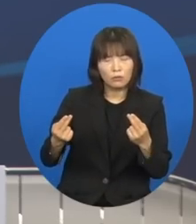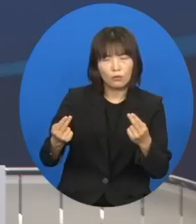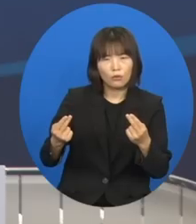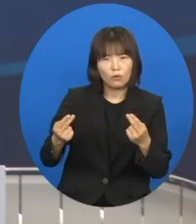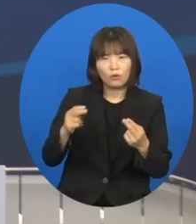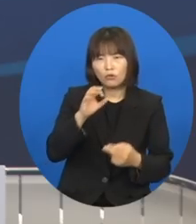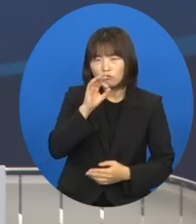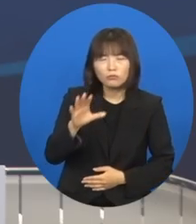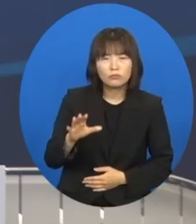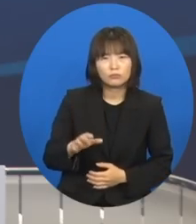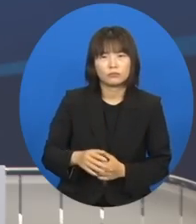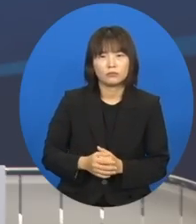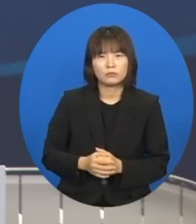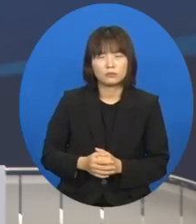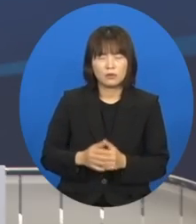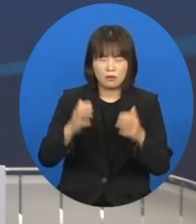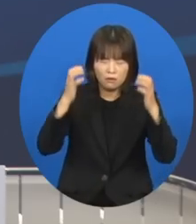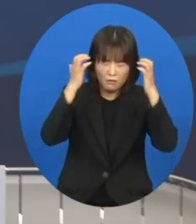고통.